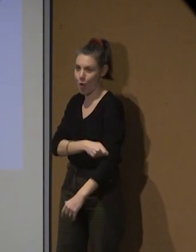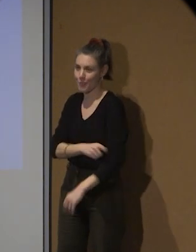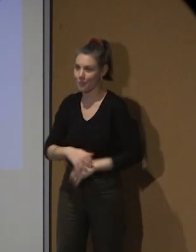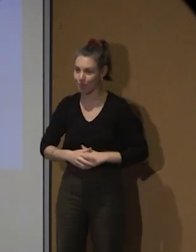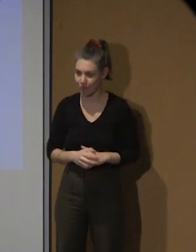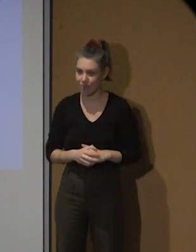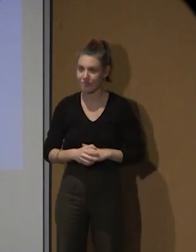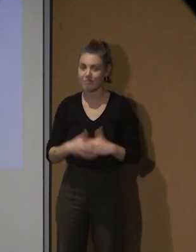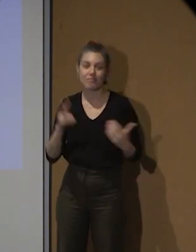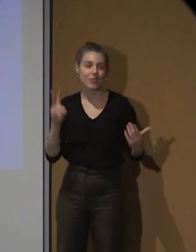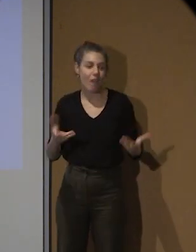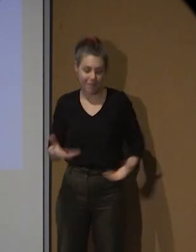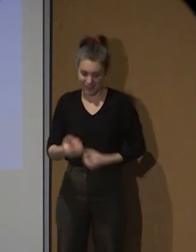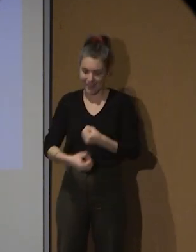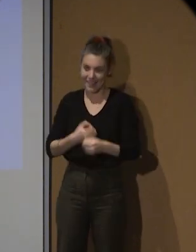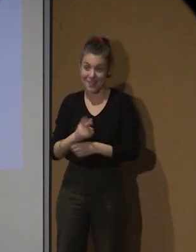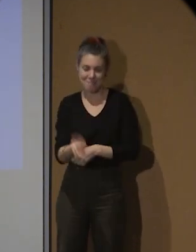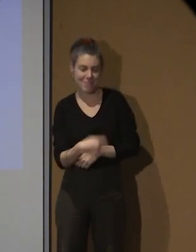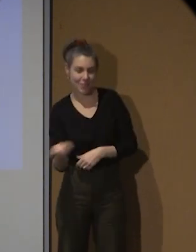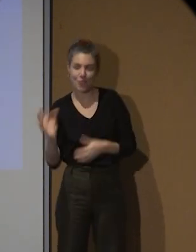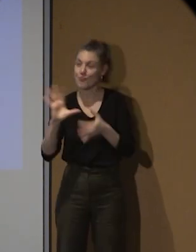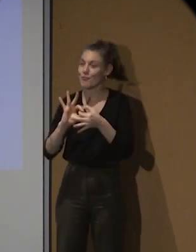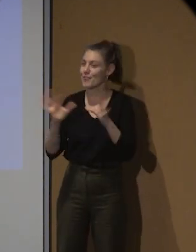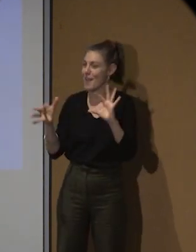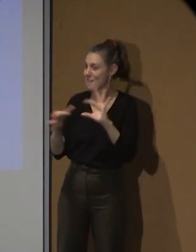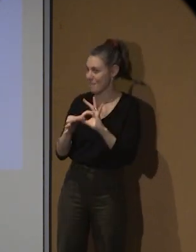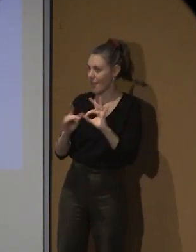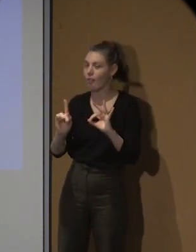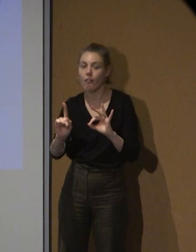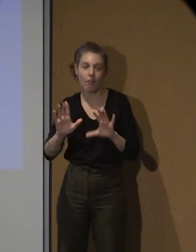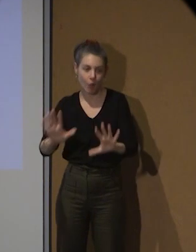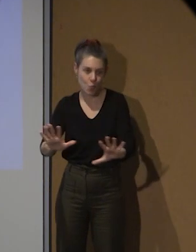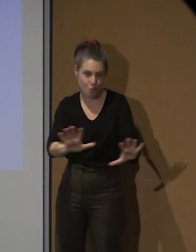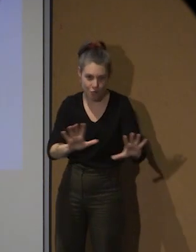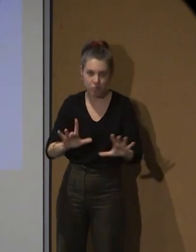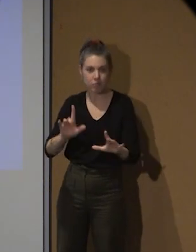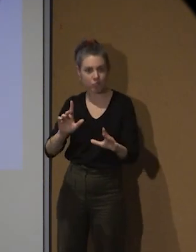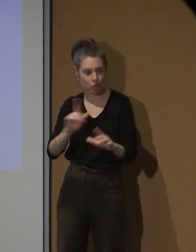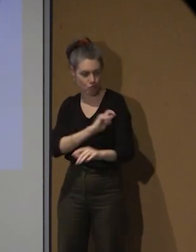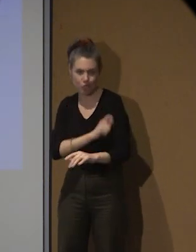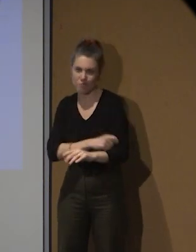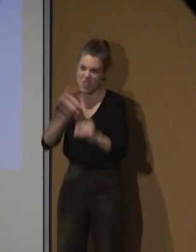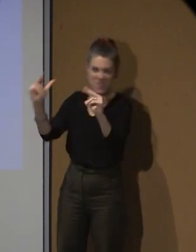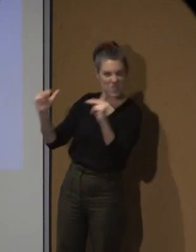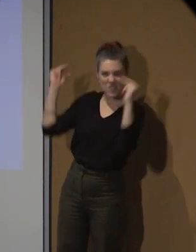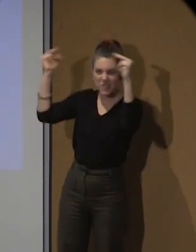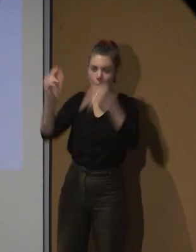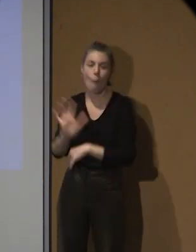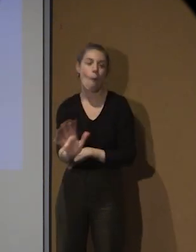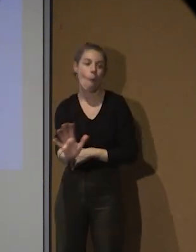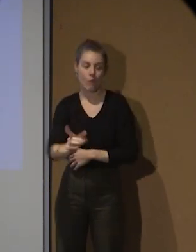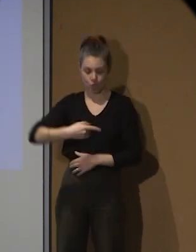Année olympique oblige, mais pas vraiment sport de haut niveau. On va parler plutôt pratique sportive